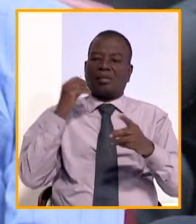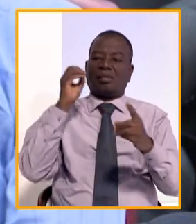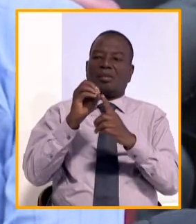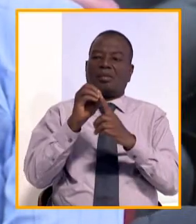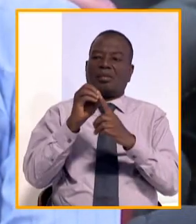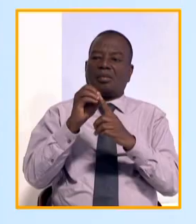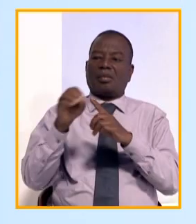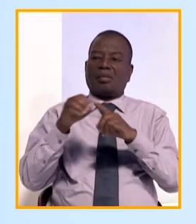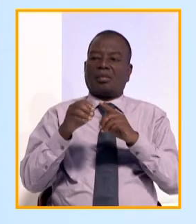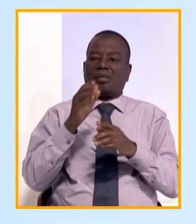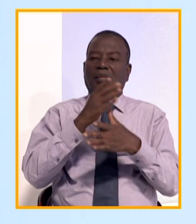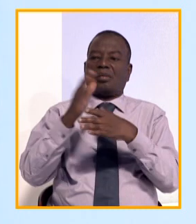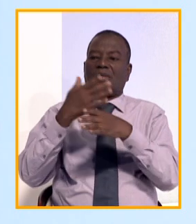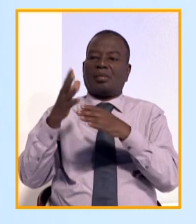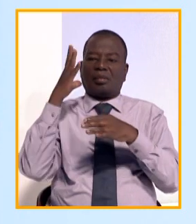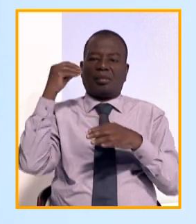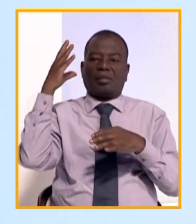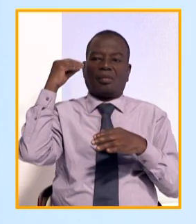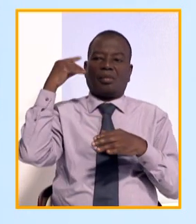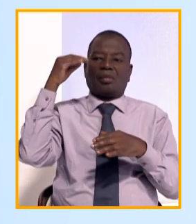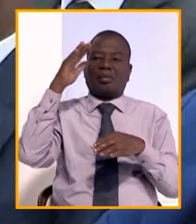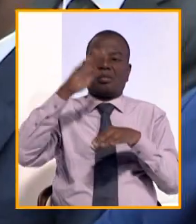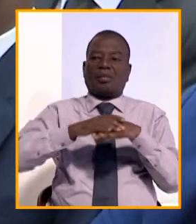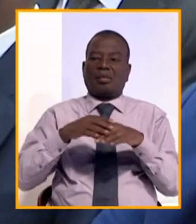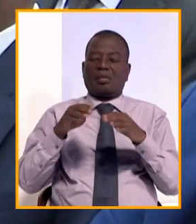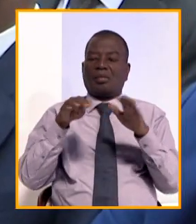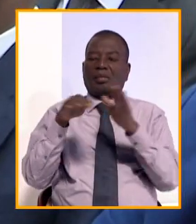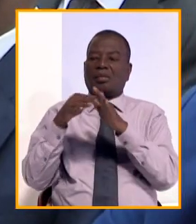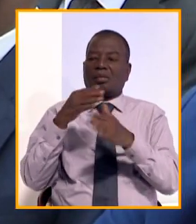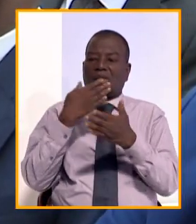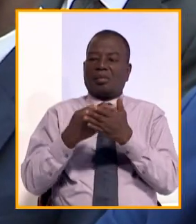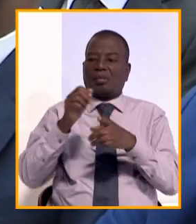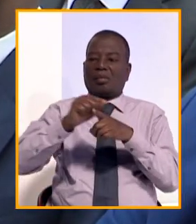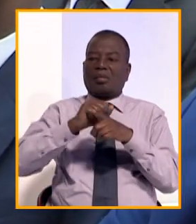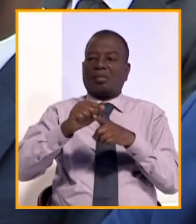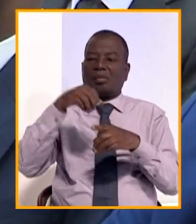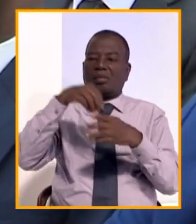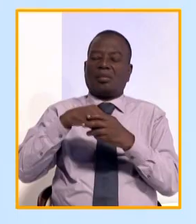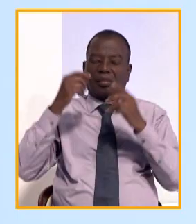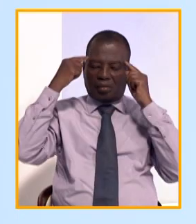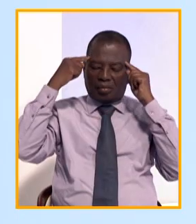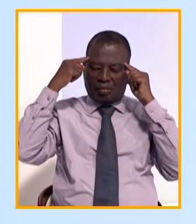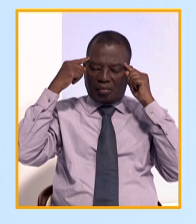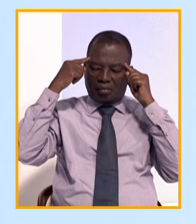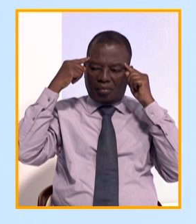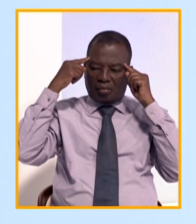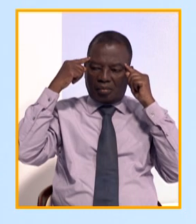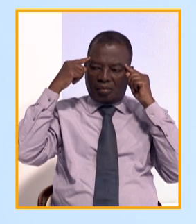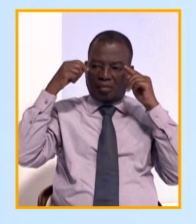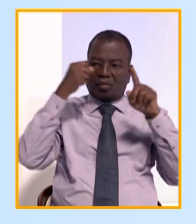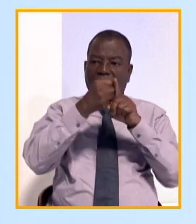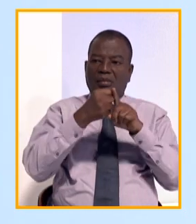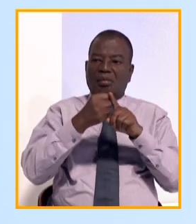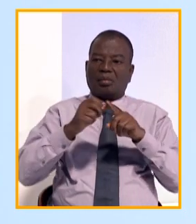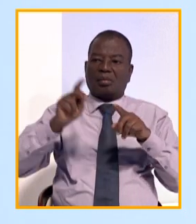L'objectif, faire un partage d'expériences sur les méthodes et bonnes pratiques. Dans le souci d'optimiser l'impact